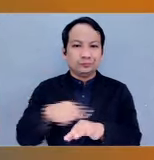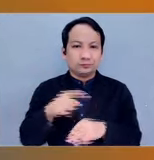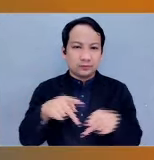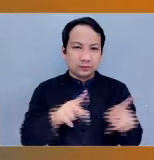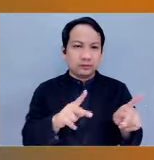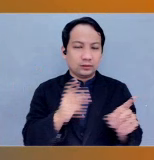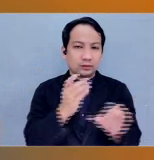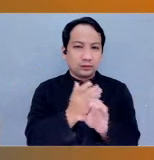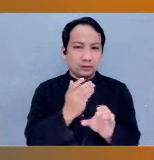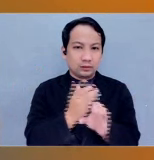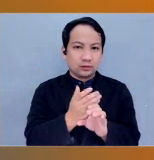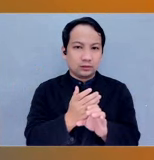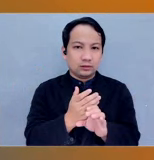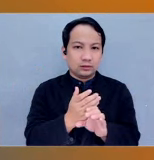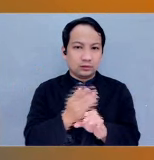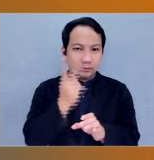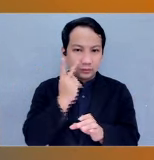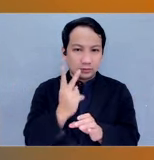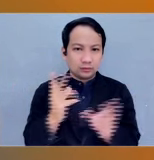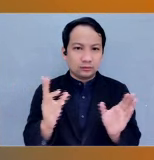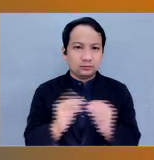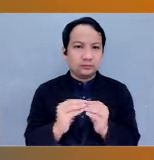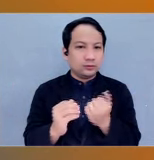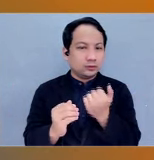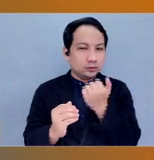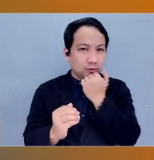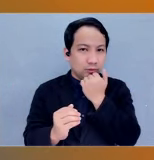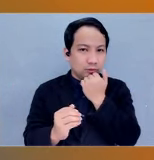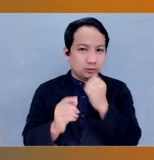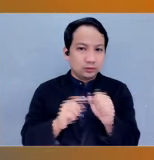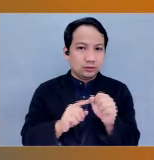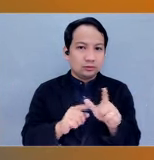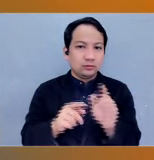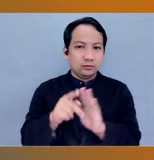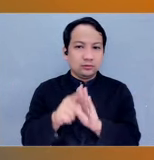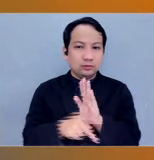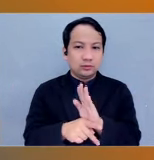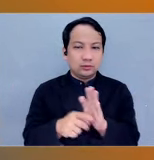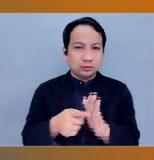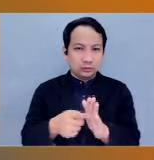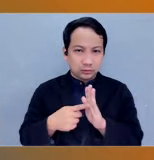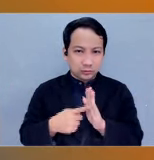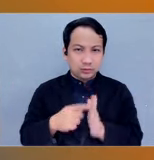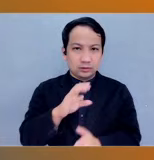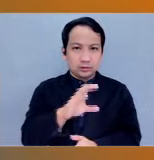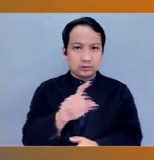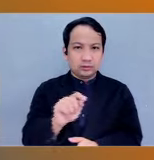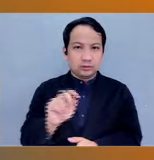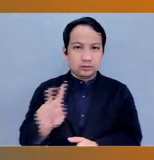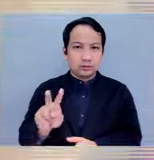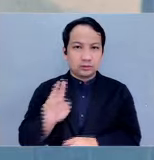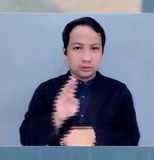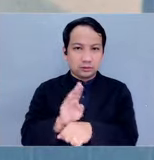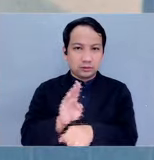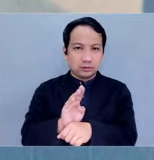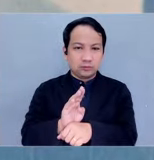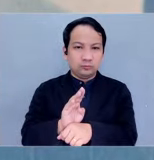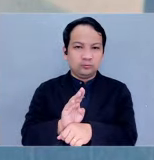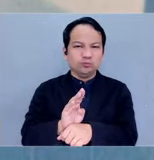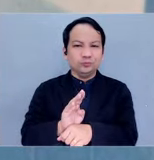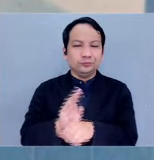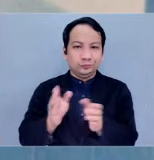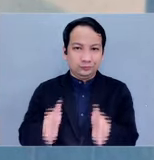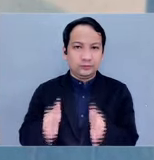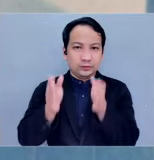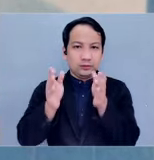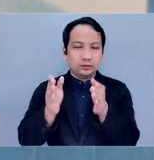store oras na mapatunayang lumabag ito sa ordinansa na nagre-require ng CCTV sa lahat ng business establishment. Ang mga